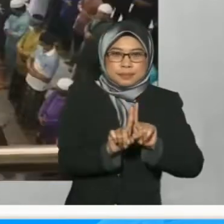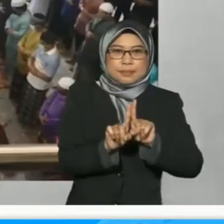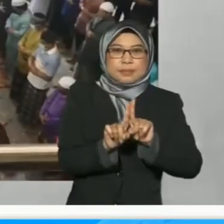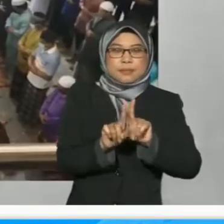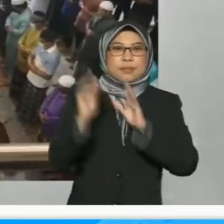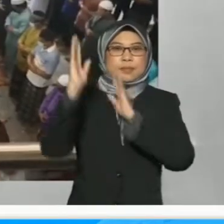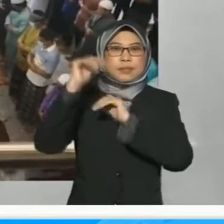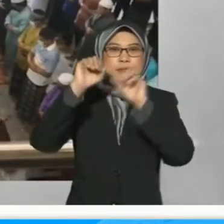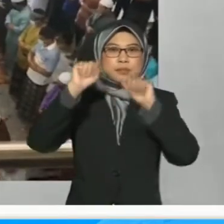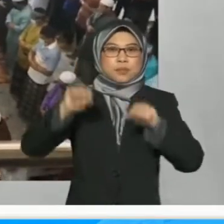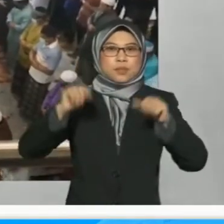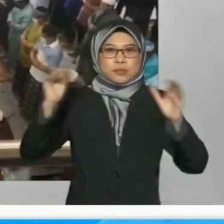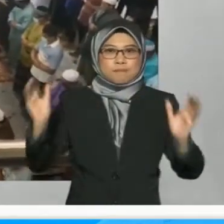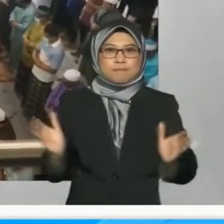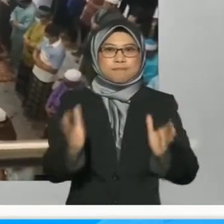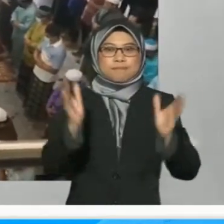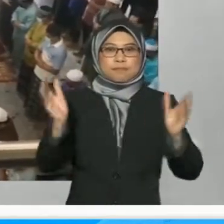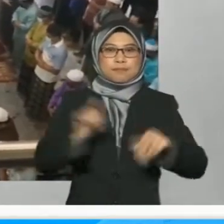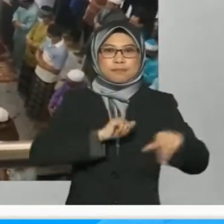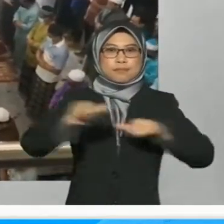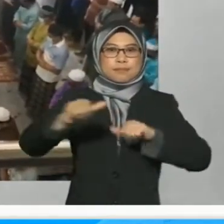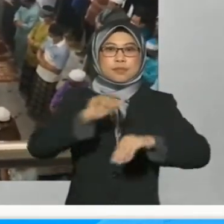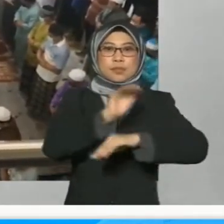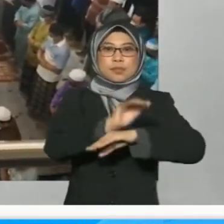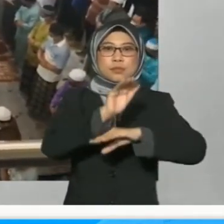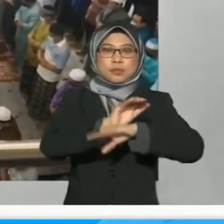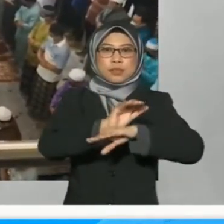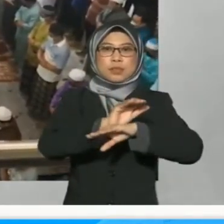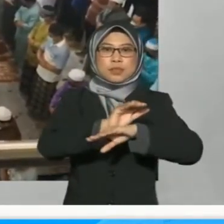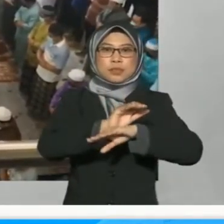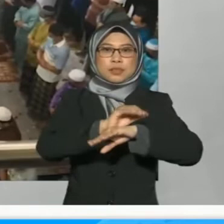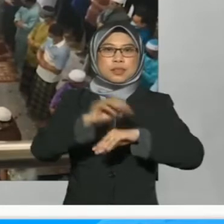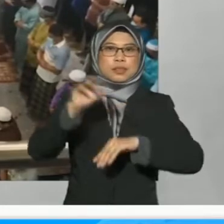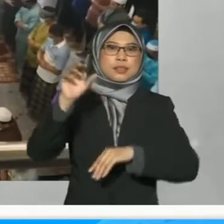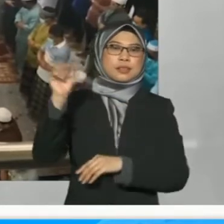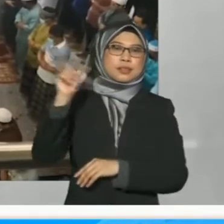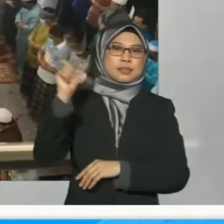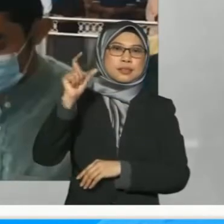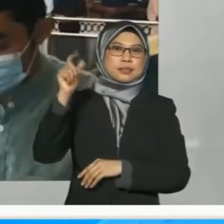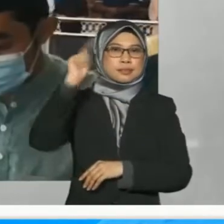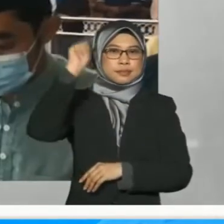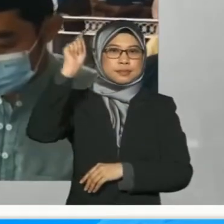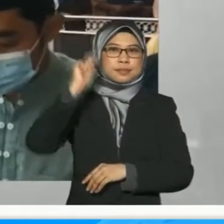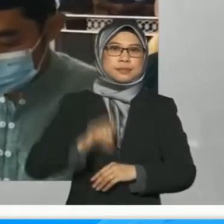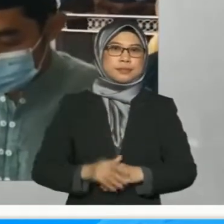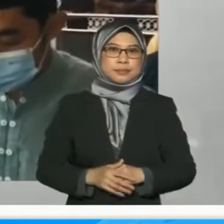diharapkan dapat menyemarakkan syiar Islam di